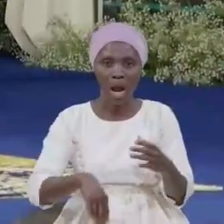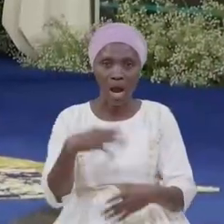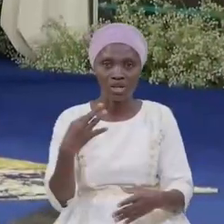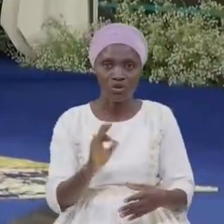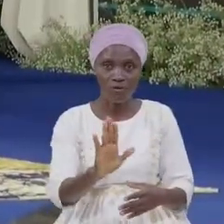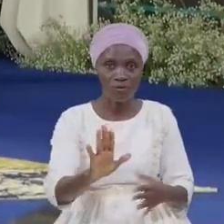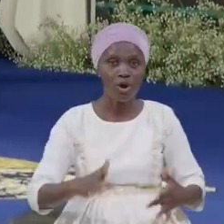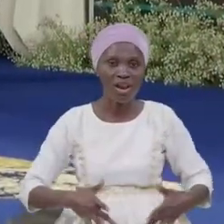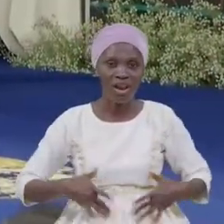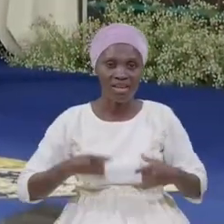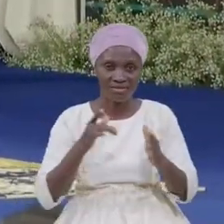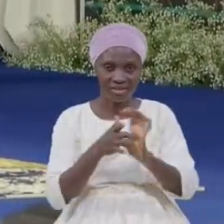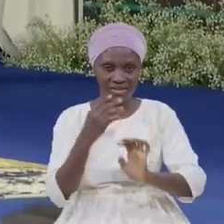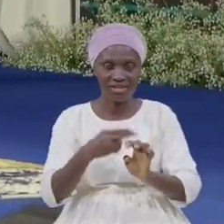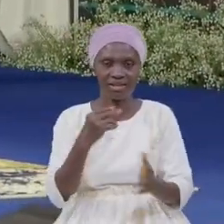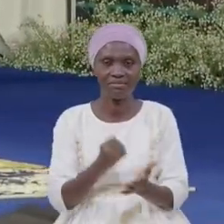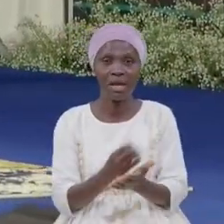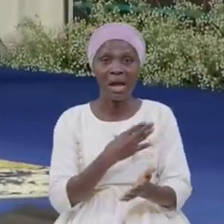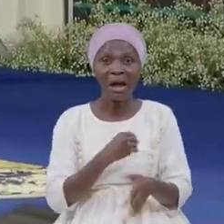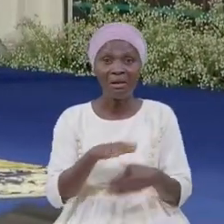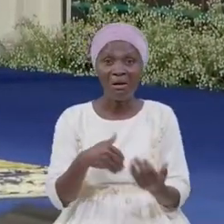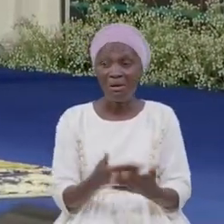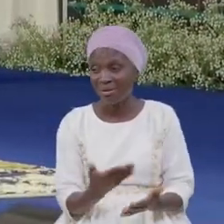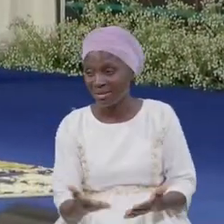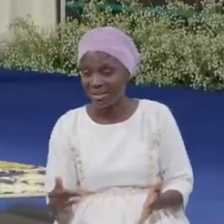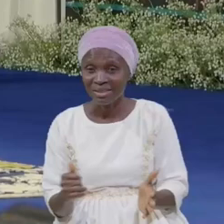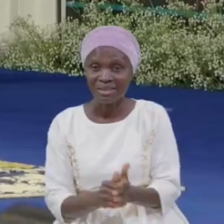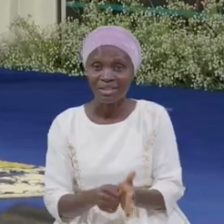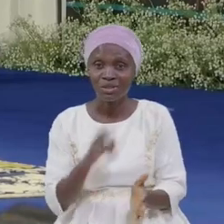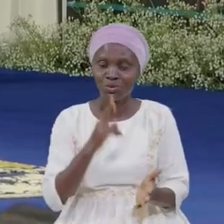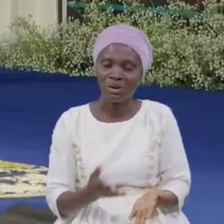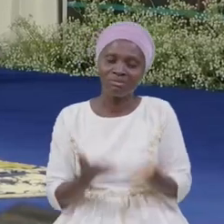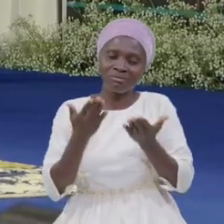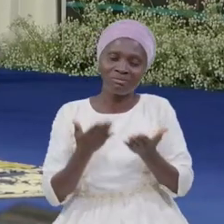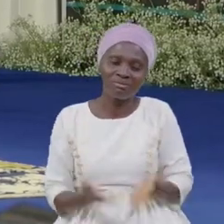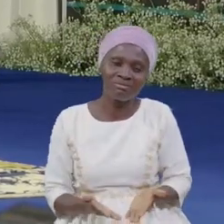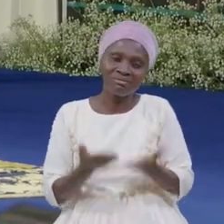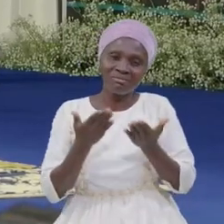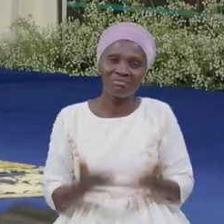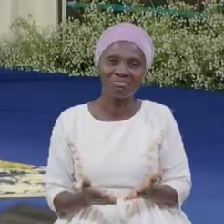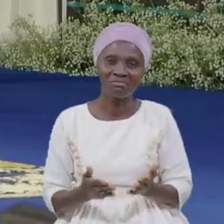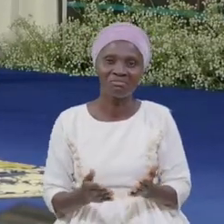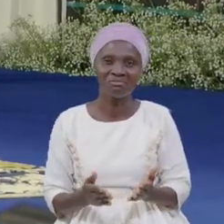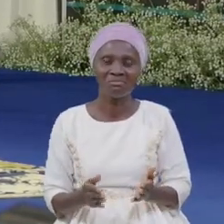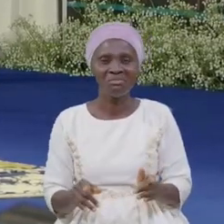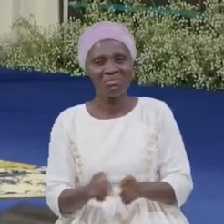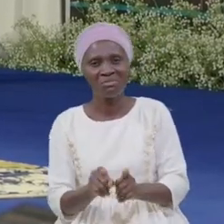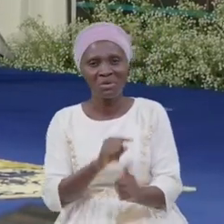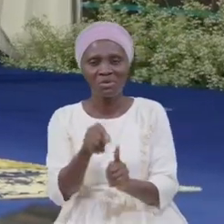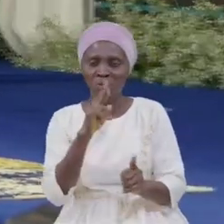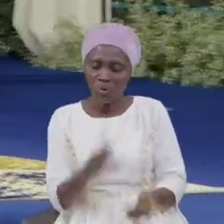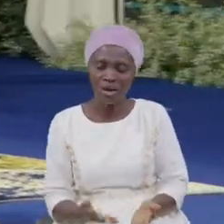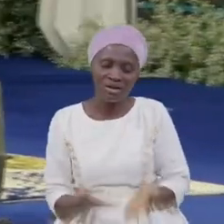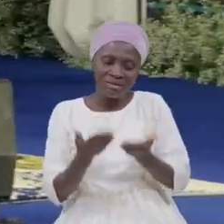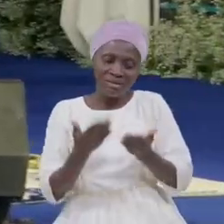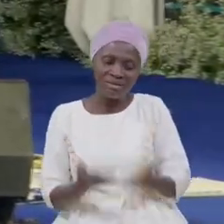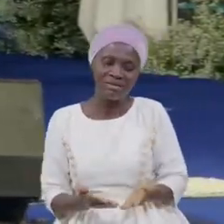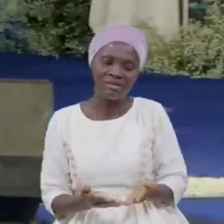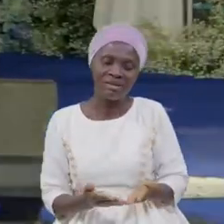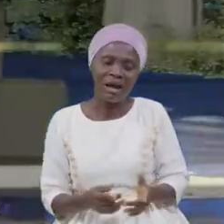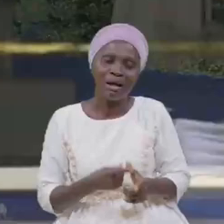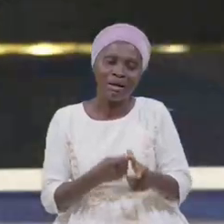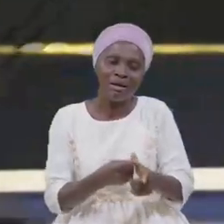vie. Et ces choses que tu as portées, quand tu portes un fardeau, que tu